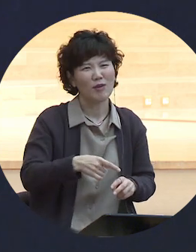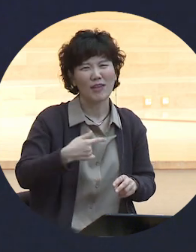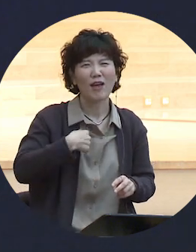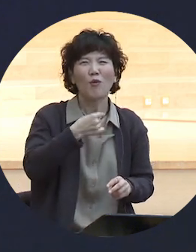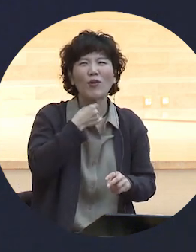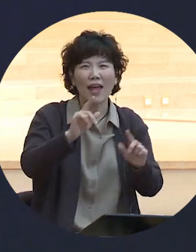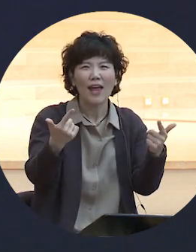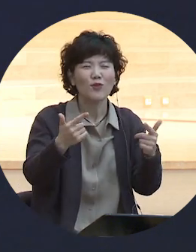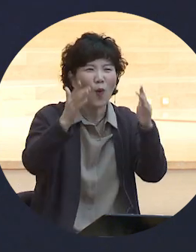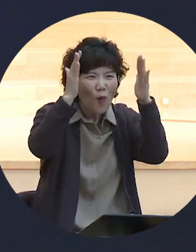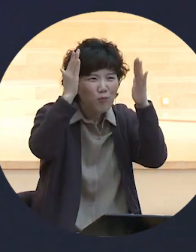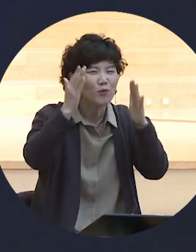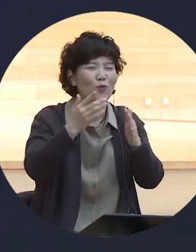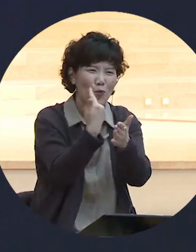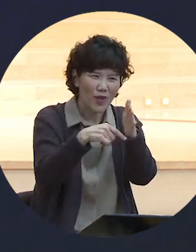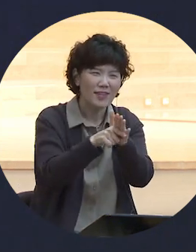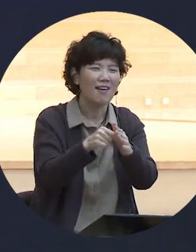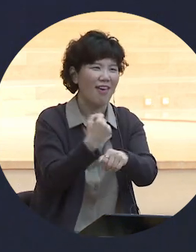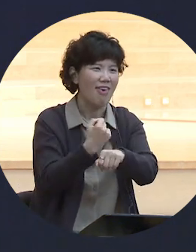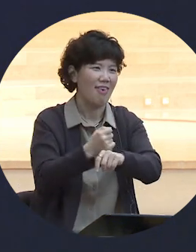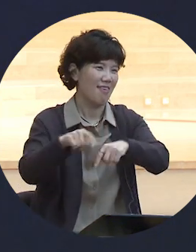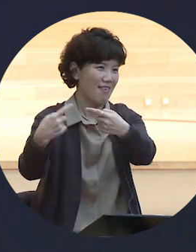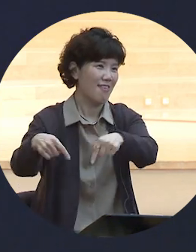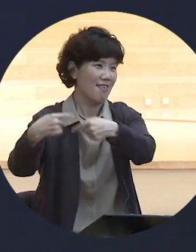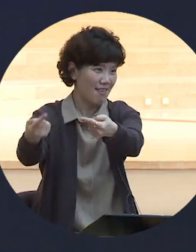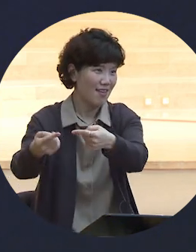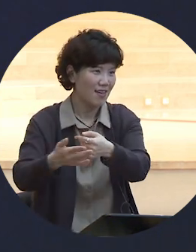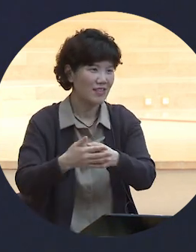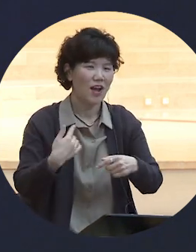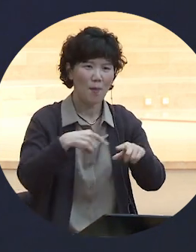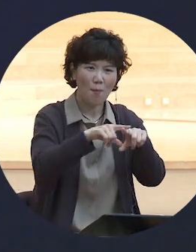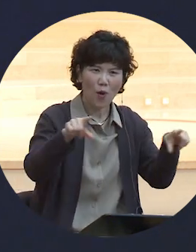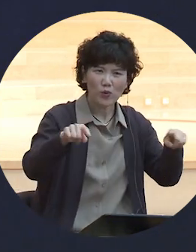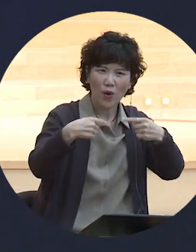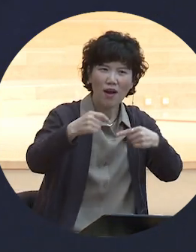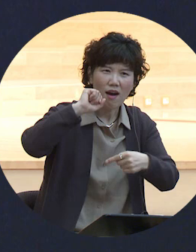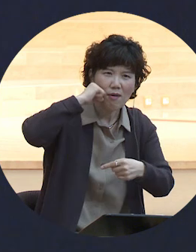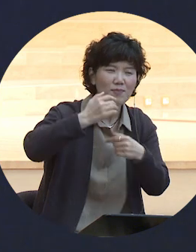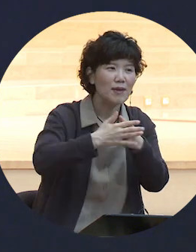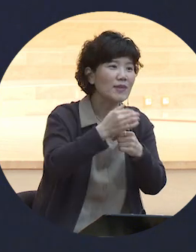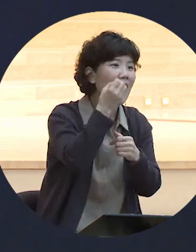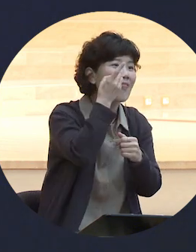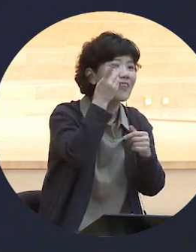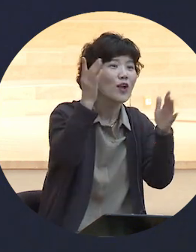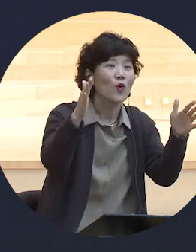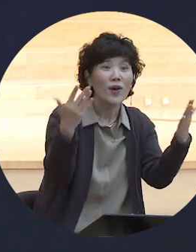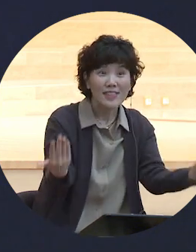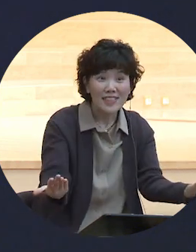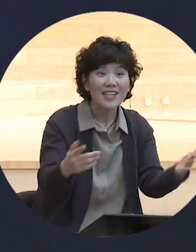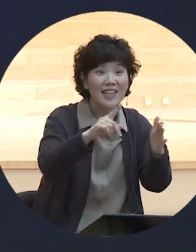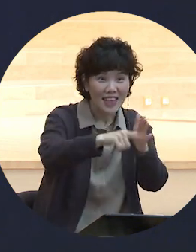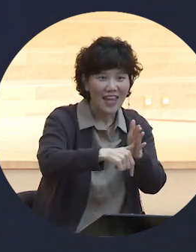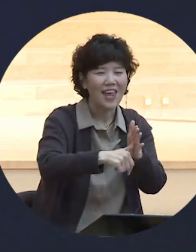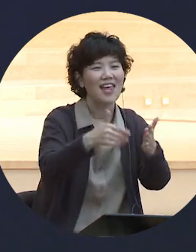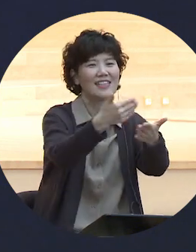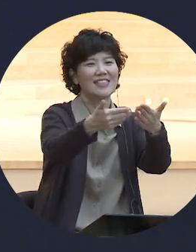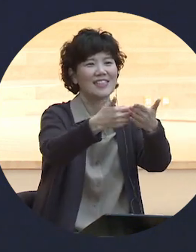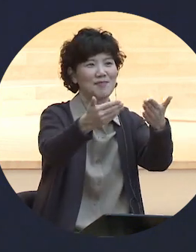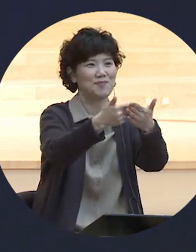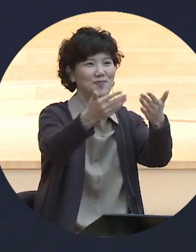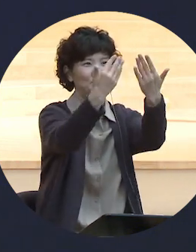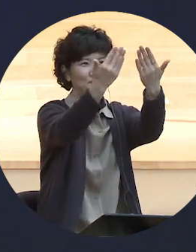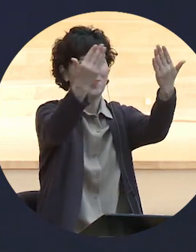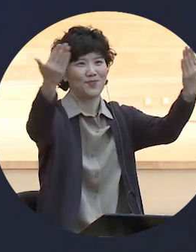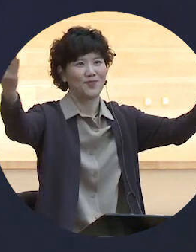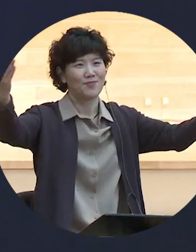돼. 소양을 넓혀야 돼. 그래서 이제 평상시에는 어려우니까 안식 올 때 제가 이제 그림 전시회 갔습니다.